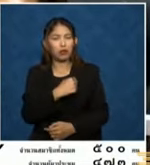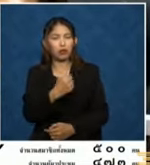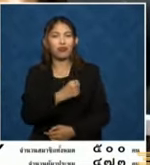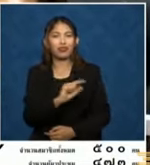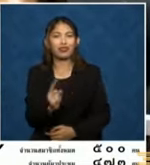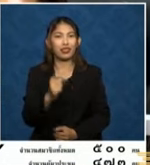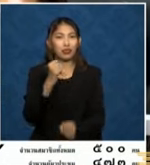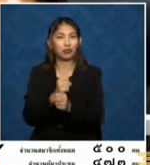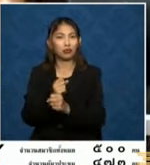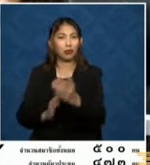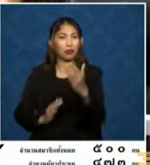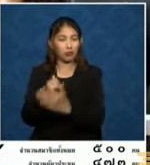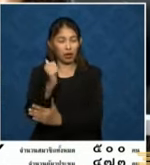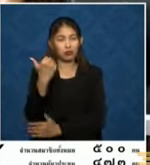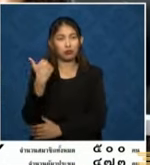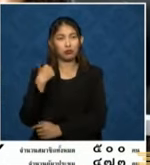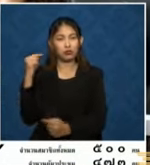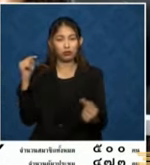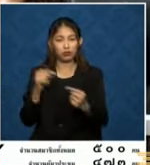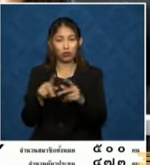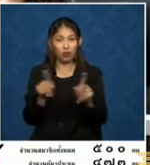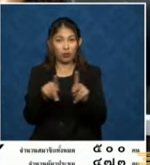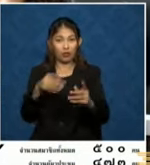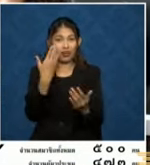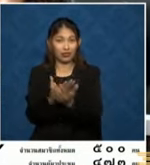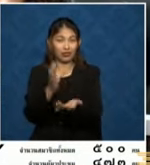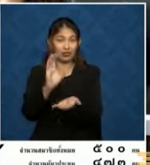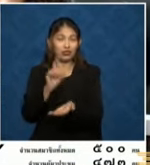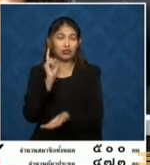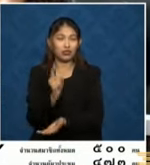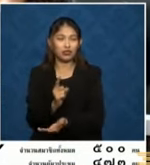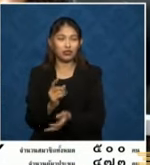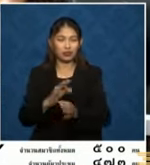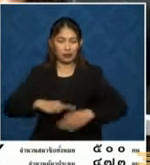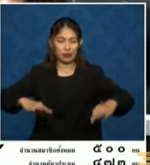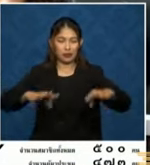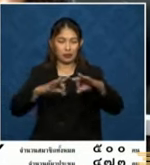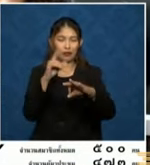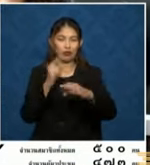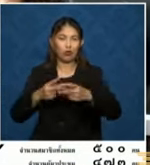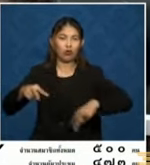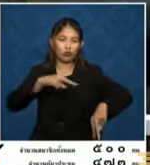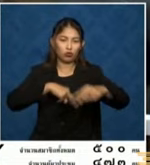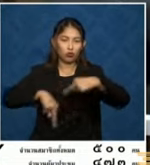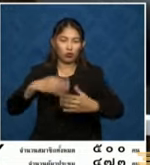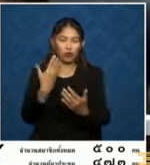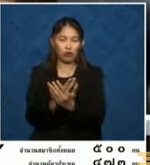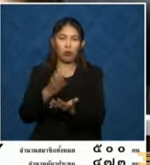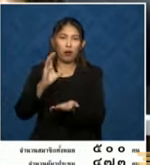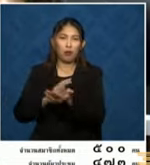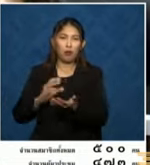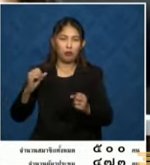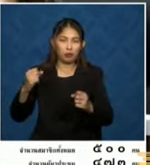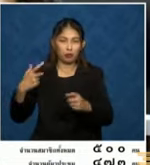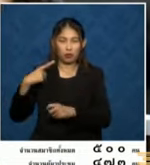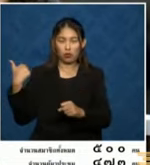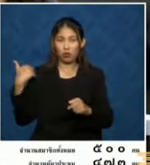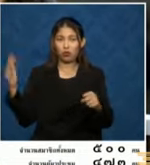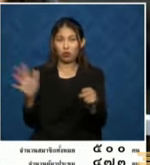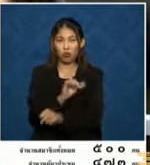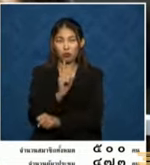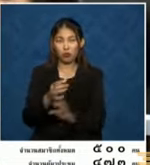รลุเป้าหมายที่ได้ชี้แจงต่อคณะกรรมการงบประมาณทั้งนั้นเนี่ยเกินการตรวจสอบว่ามีการเป็นการใช้งบประมาณอย่างคุ้มค่าหรือไม่ดังนั้นเชื่อมโยงอย่างชัดเจนน